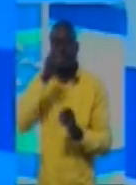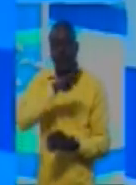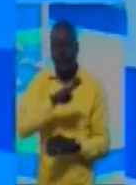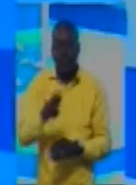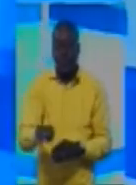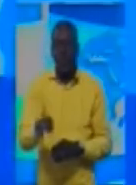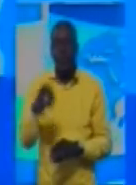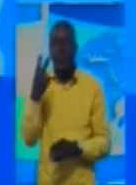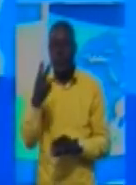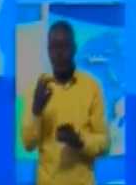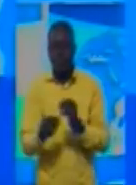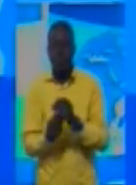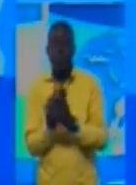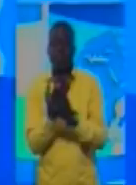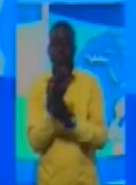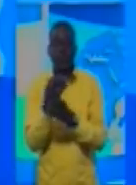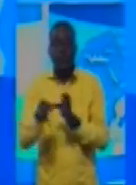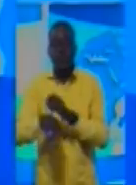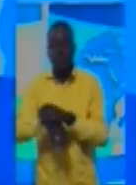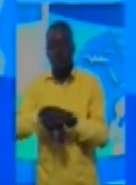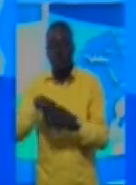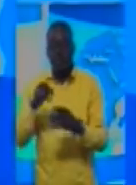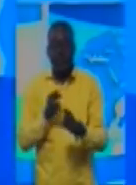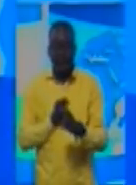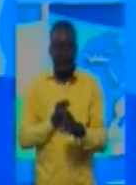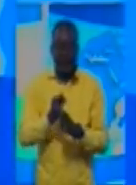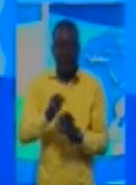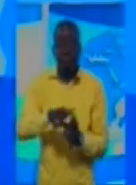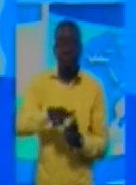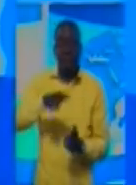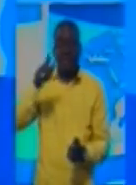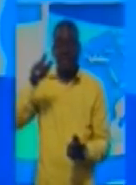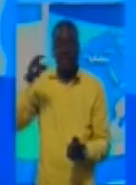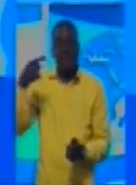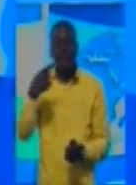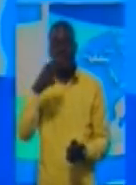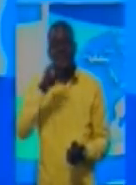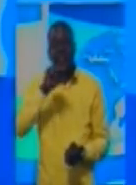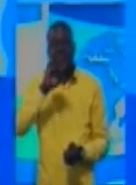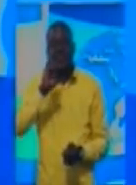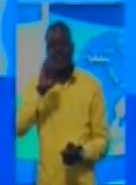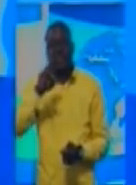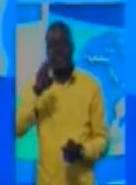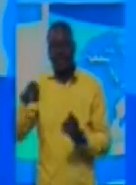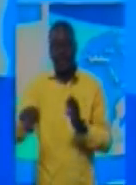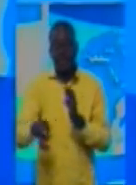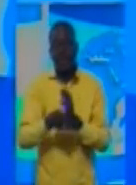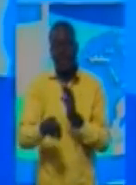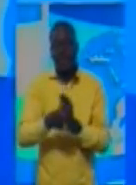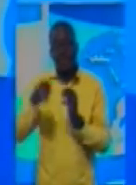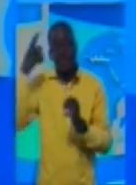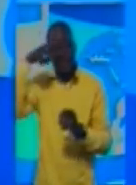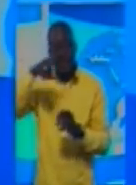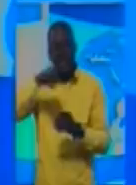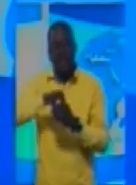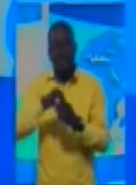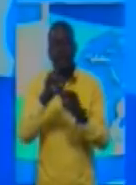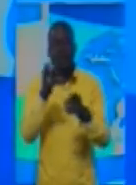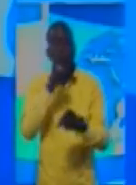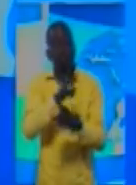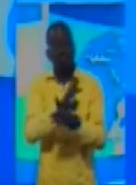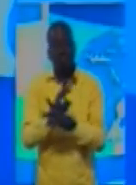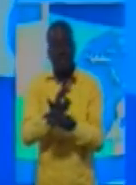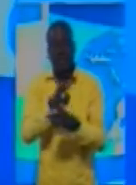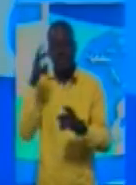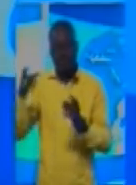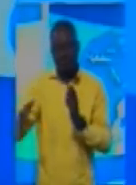2 promotions qui sortent de grandes filières, à savoir le génie électrique, le génie mécanique et la maintenance industrielle.